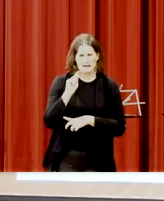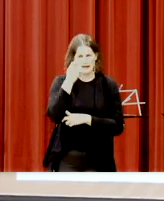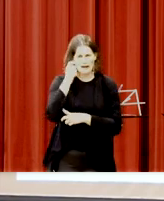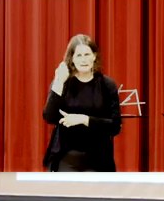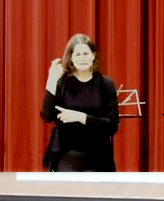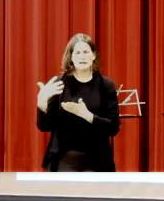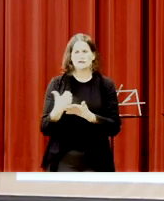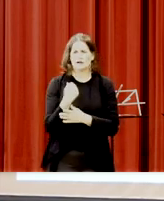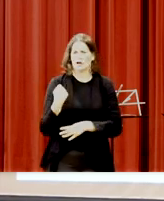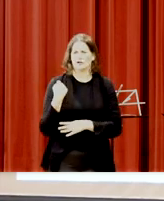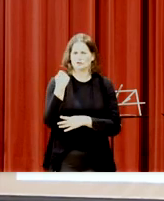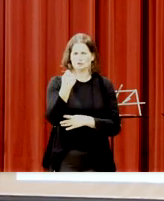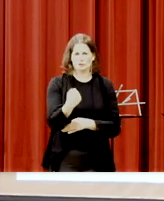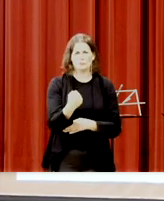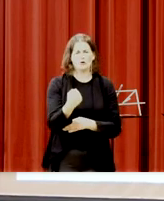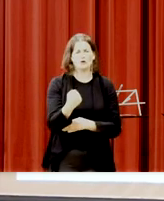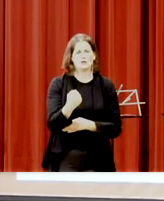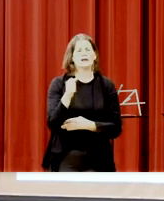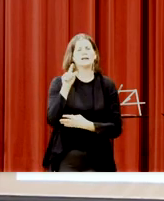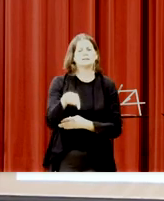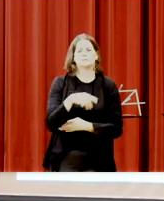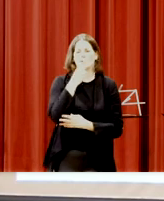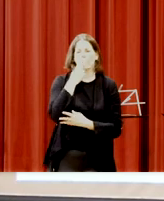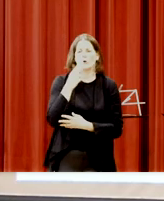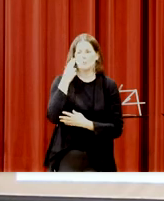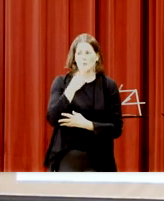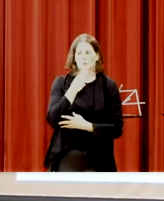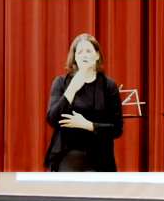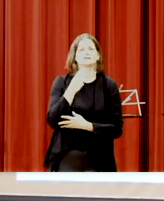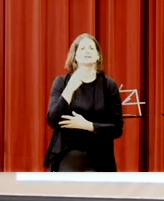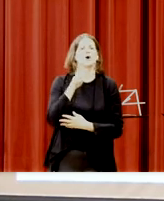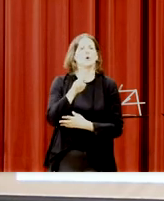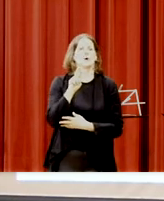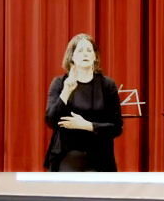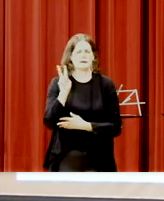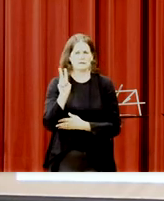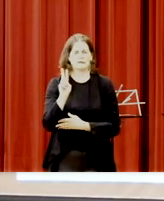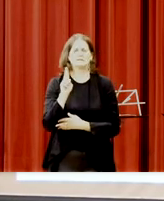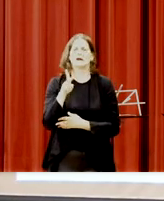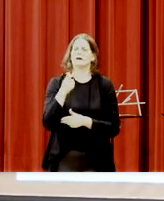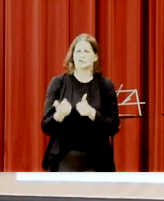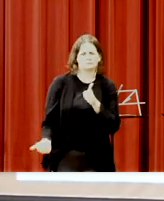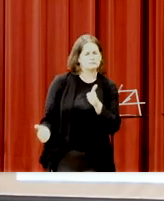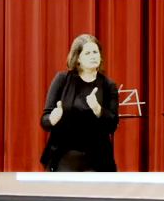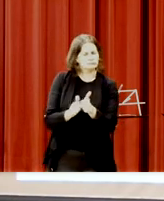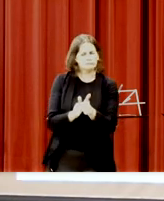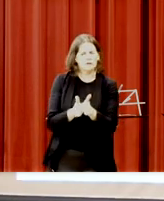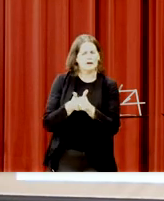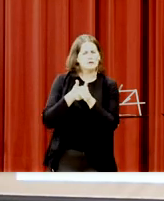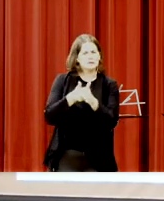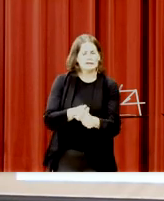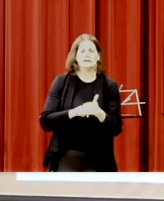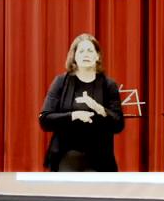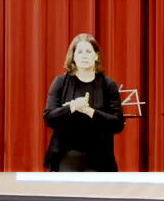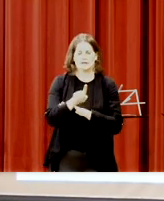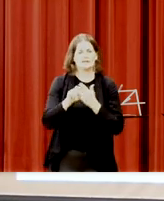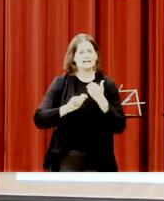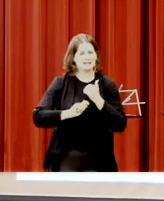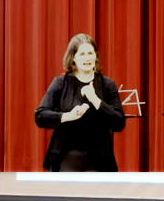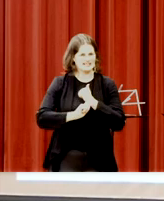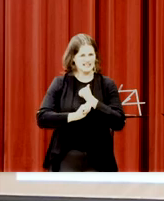el desenvolupament de les estratègies perquè ens necessitem mútuament per avançar com a territori i com a país. Voldria